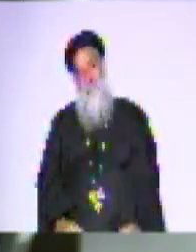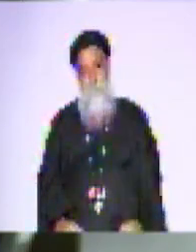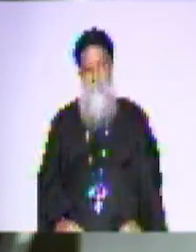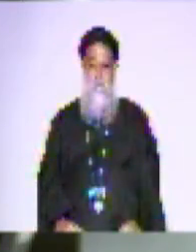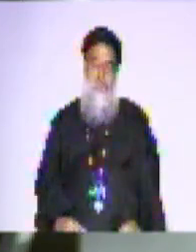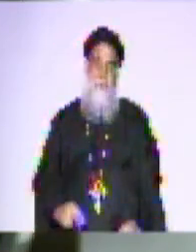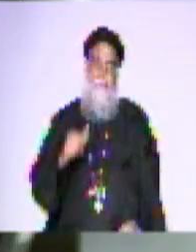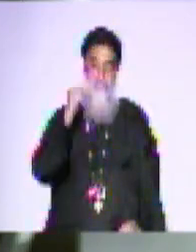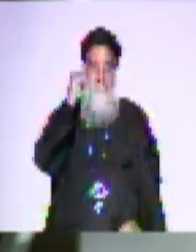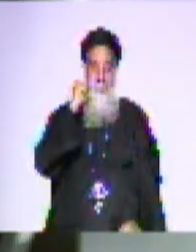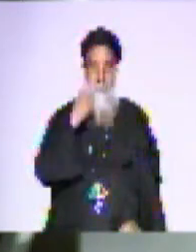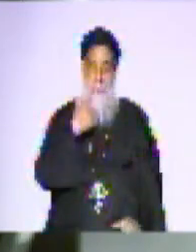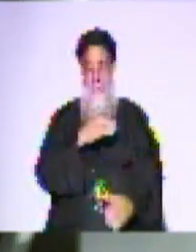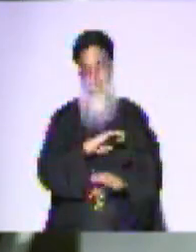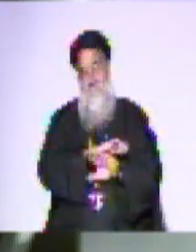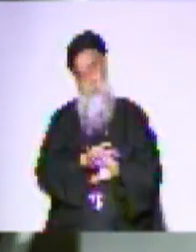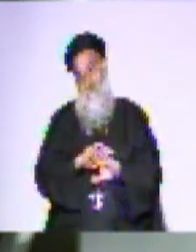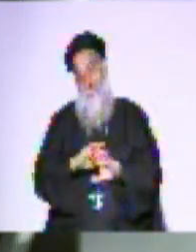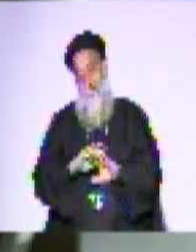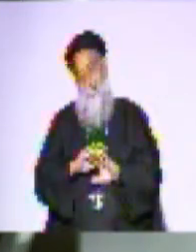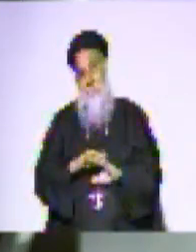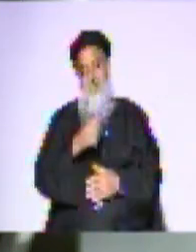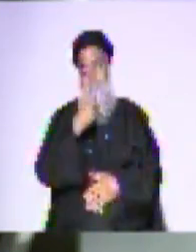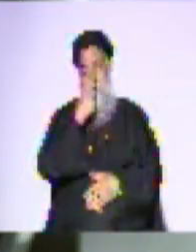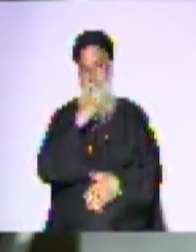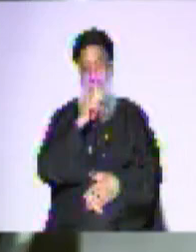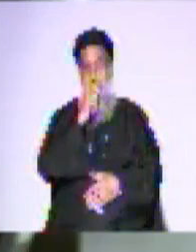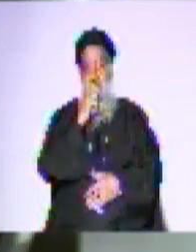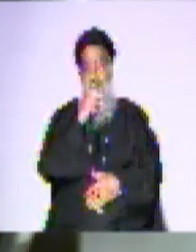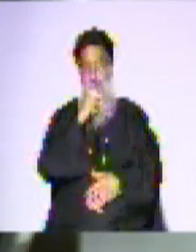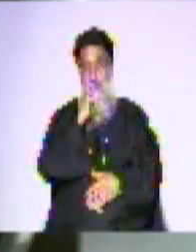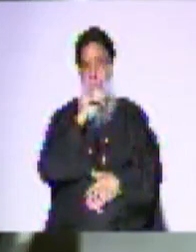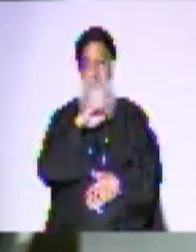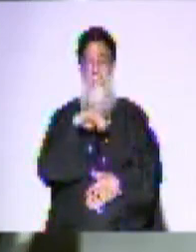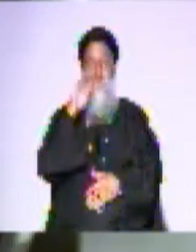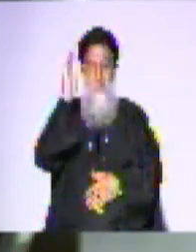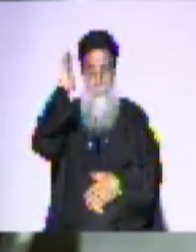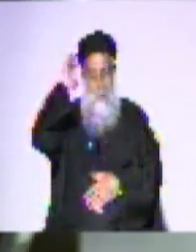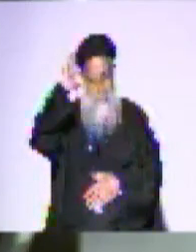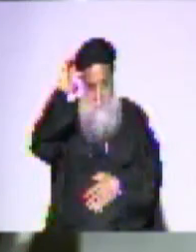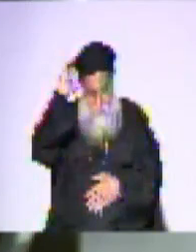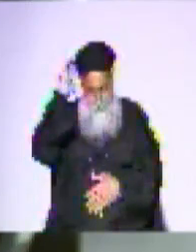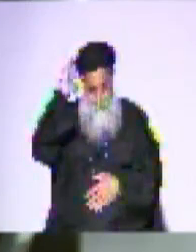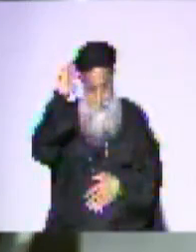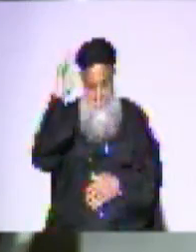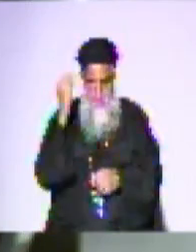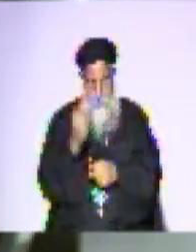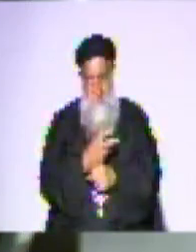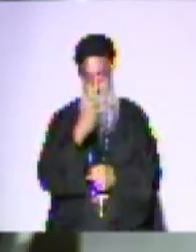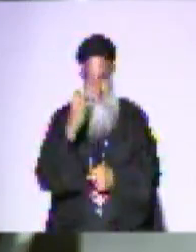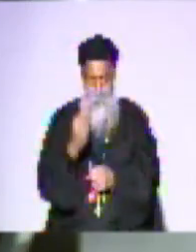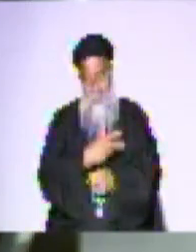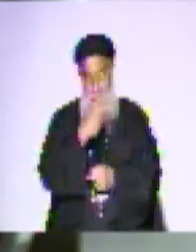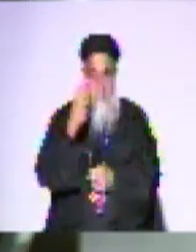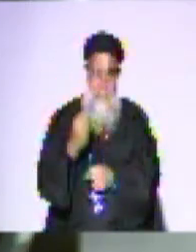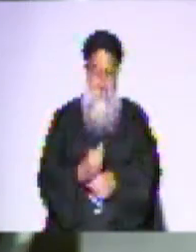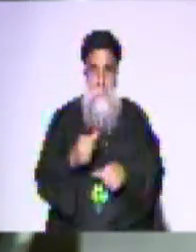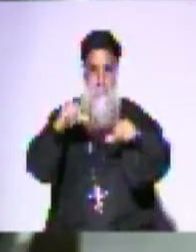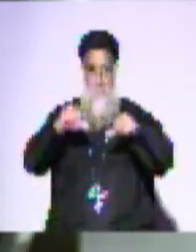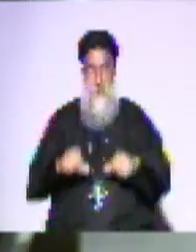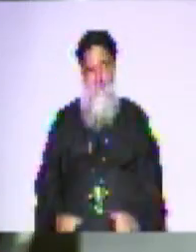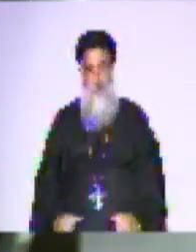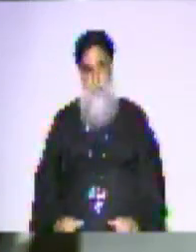من اليأس، نوع من الضعف اللي بيخليه خاضع للخطية وفيما لا